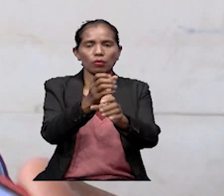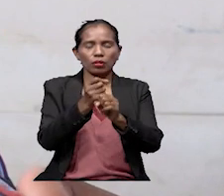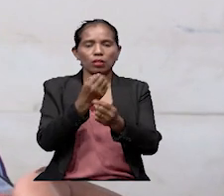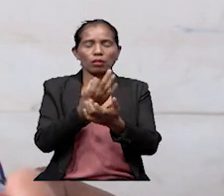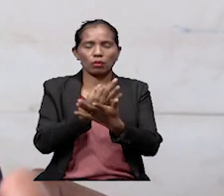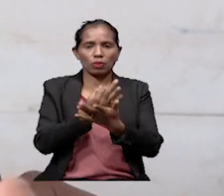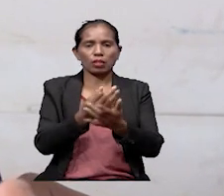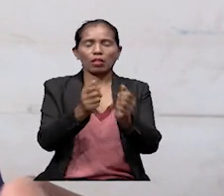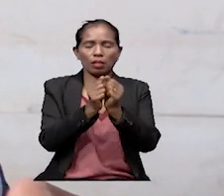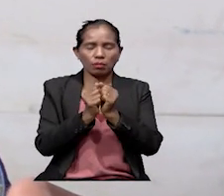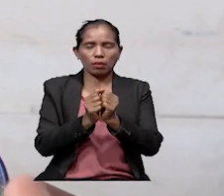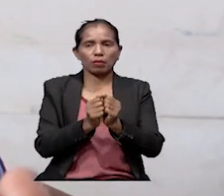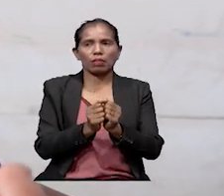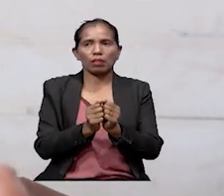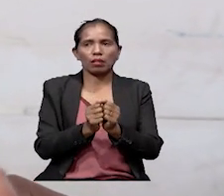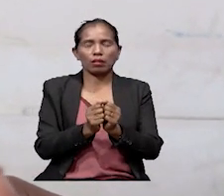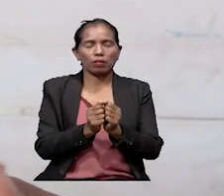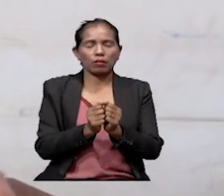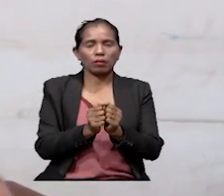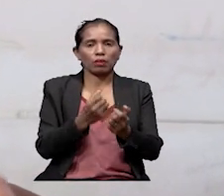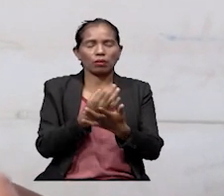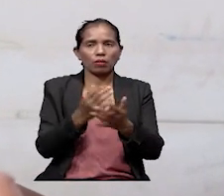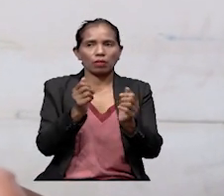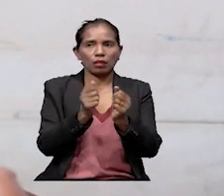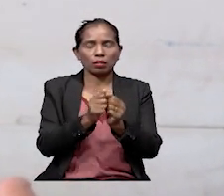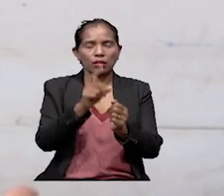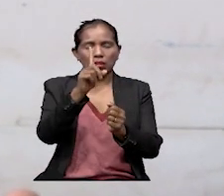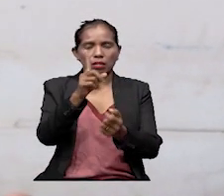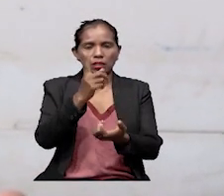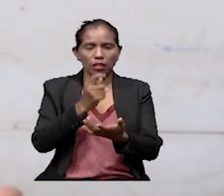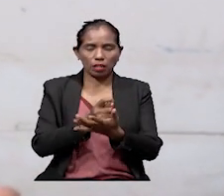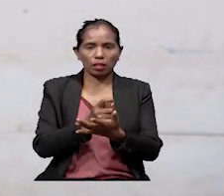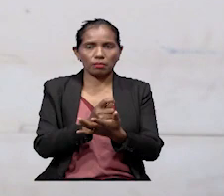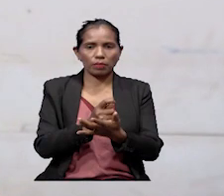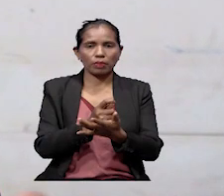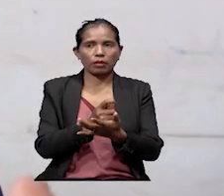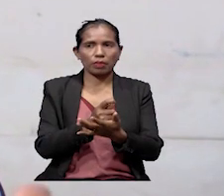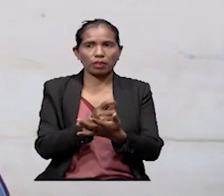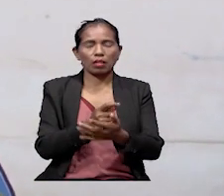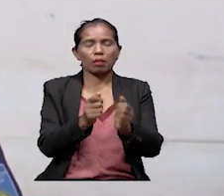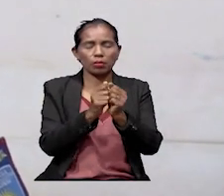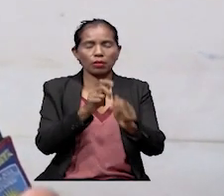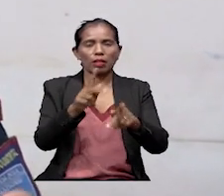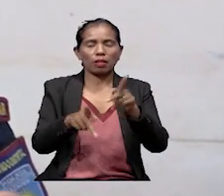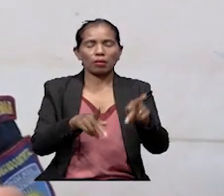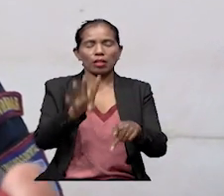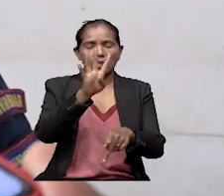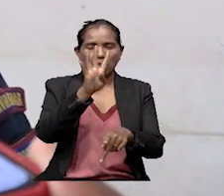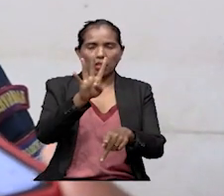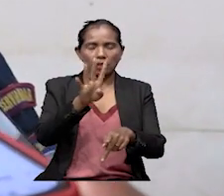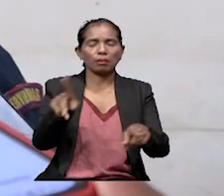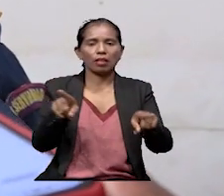hamutuk dolar americano rihung ida e hamutuk ema nang hat maksai